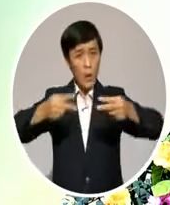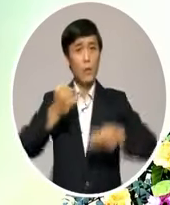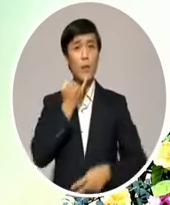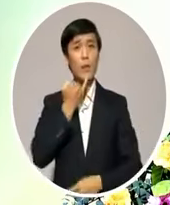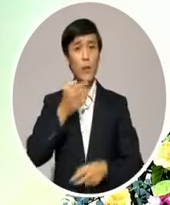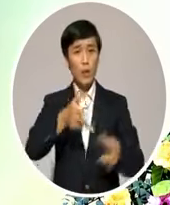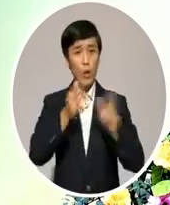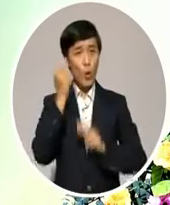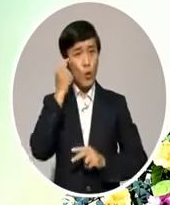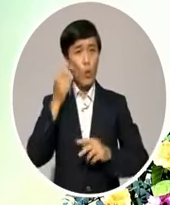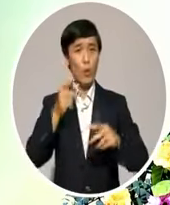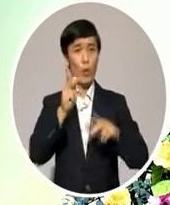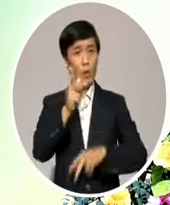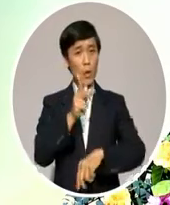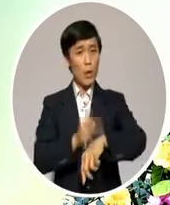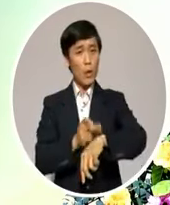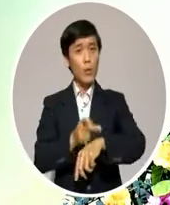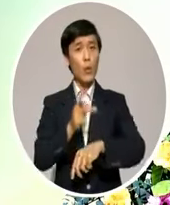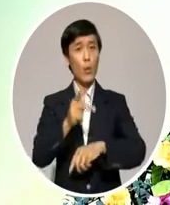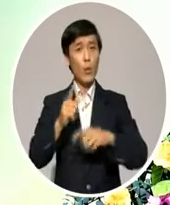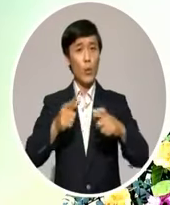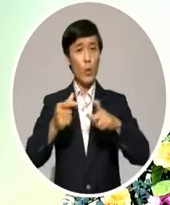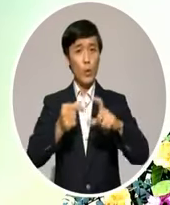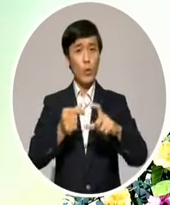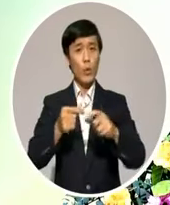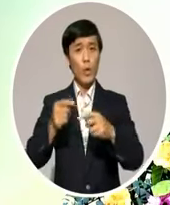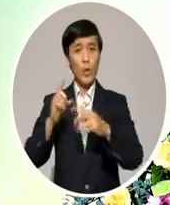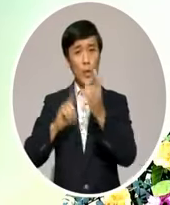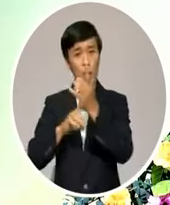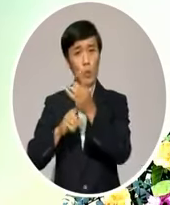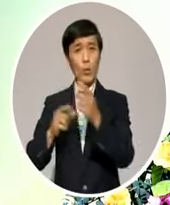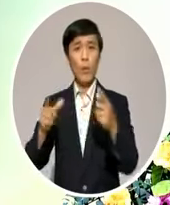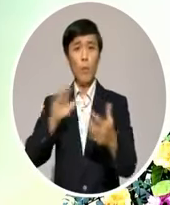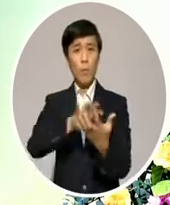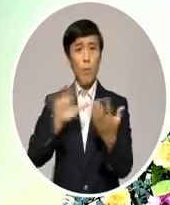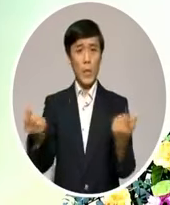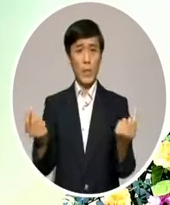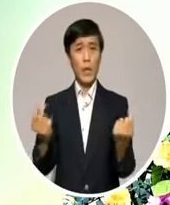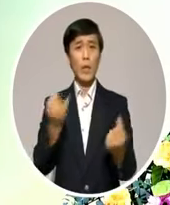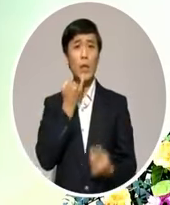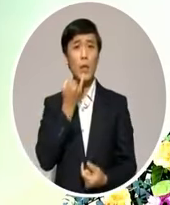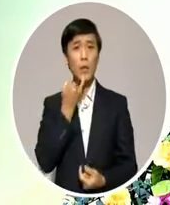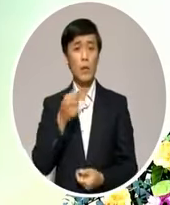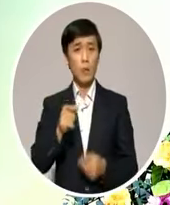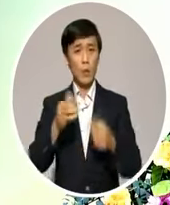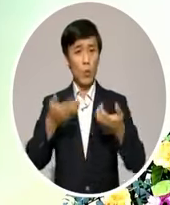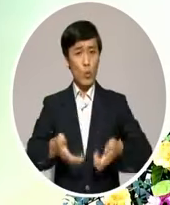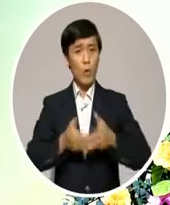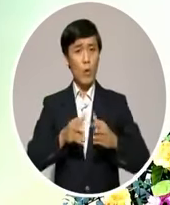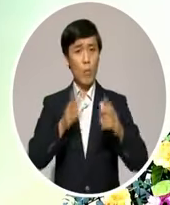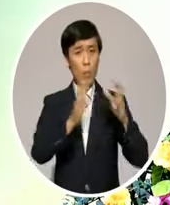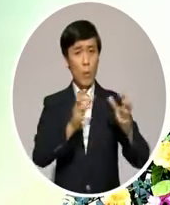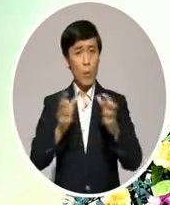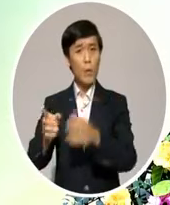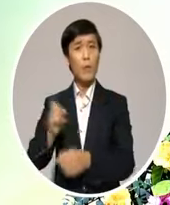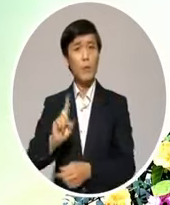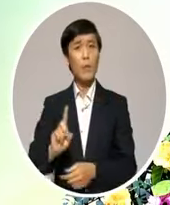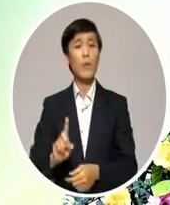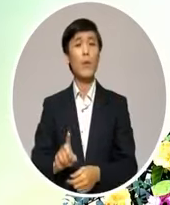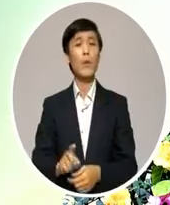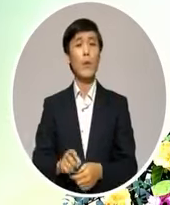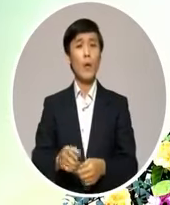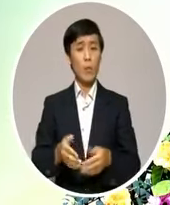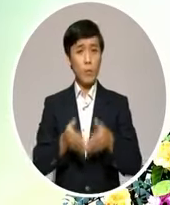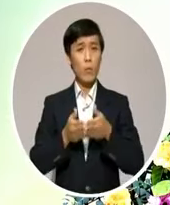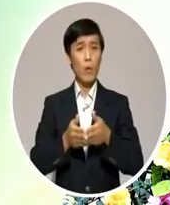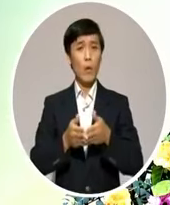我们的桥头科学园区能够成为像新竹的竹北的科技城。所以我们的很多的这些重要的建设，它必须基于说，你